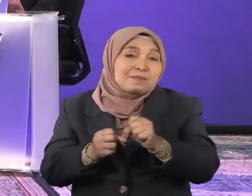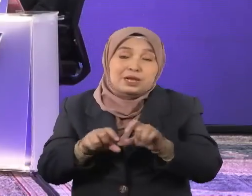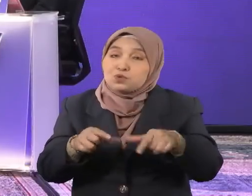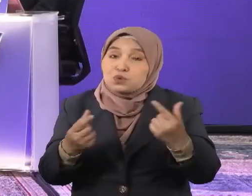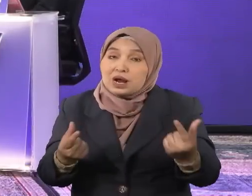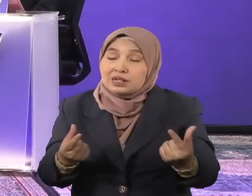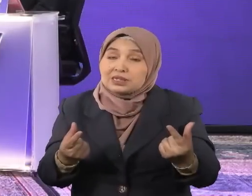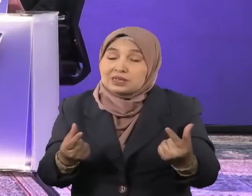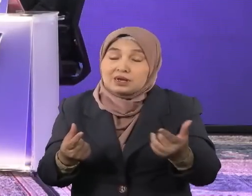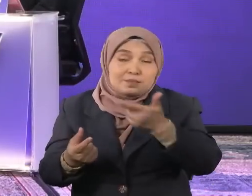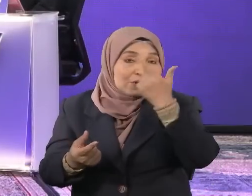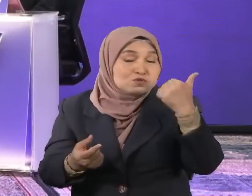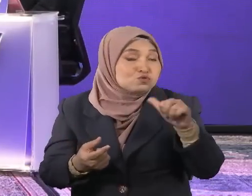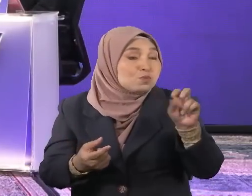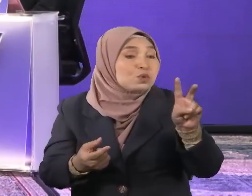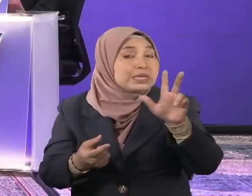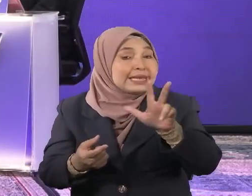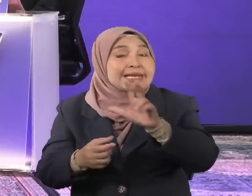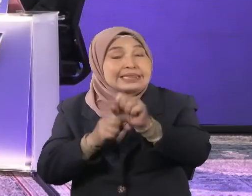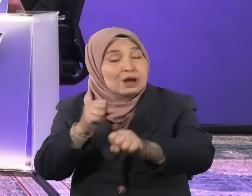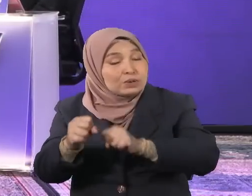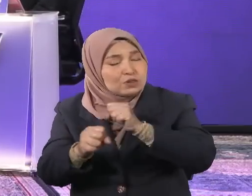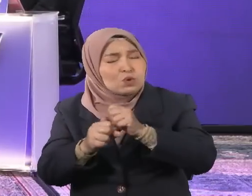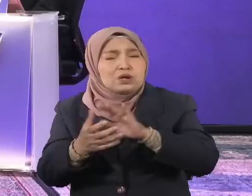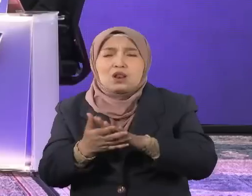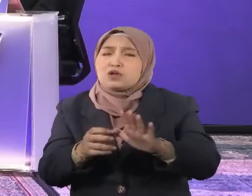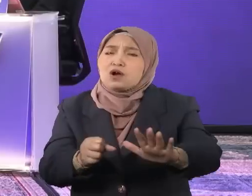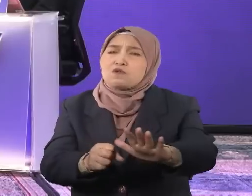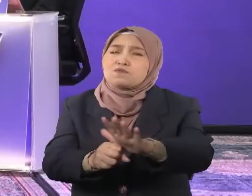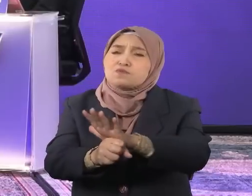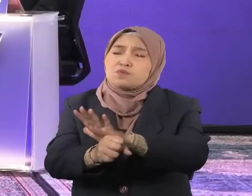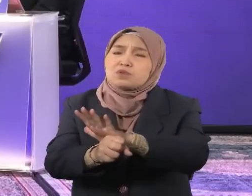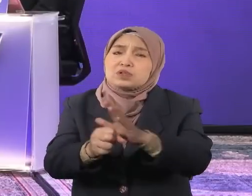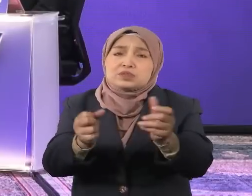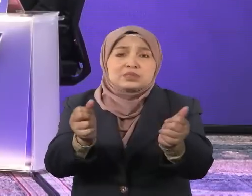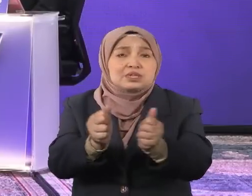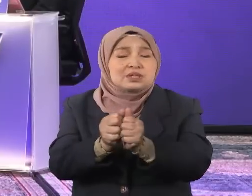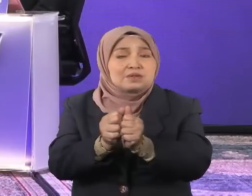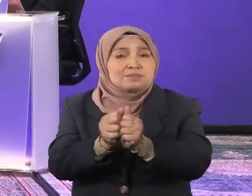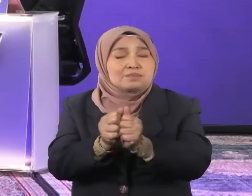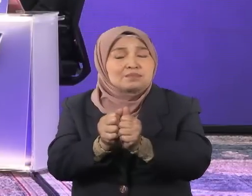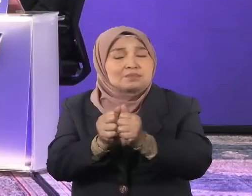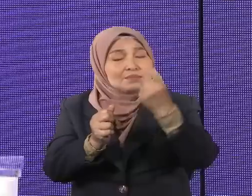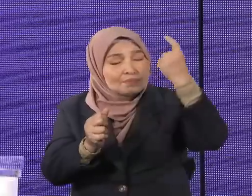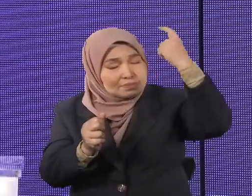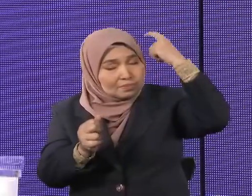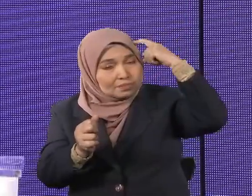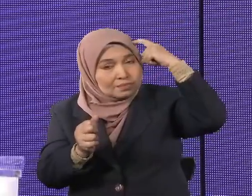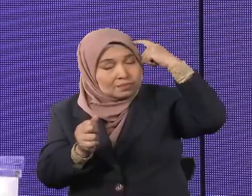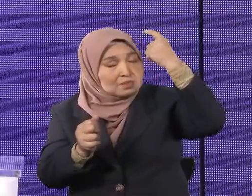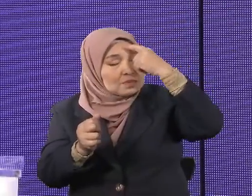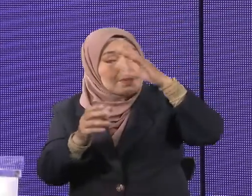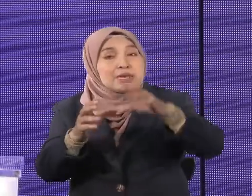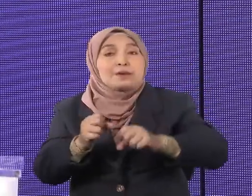ini, kerana perjuangan 23 tahun itu adalah perjuangan yang penuh dengan dengan mindset untuk mendapat